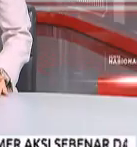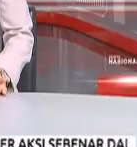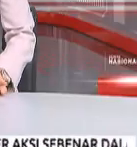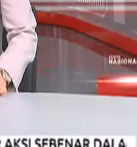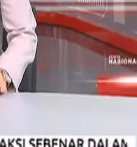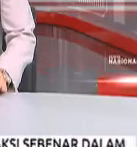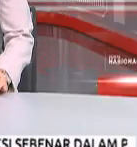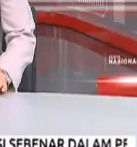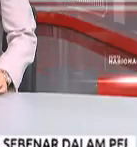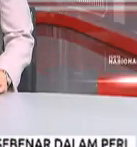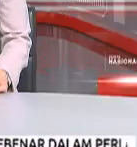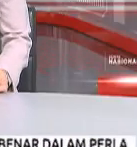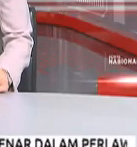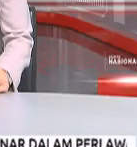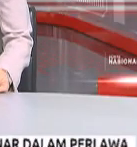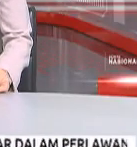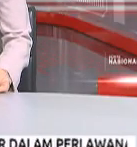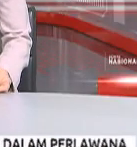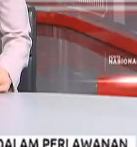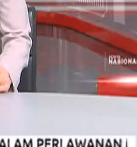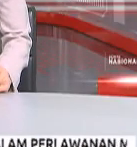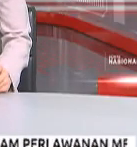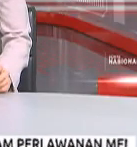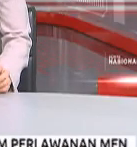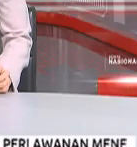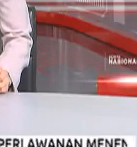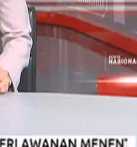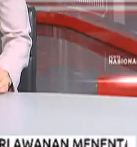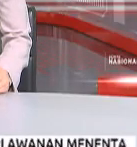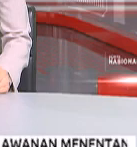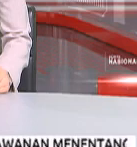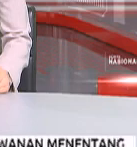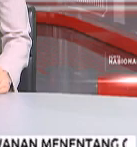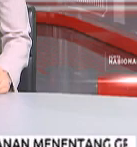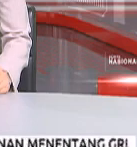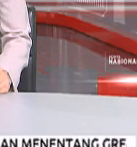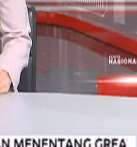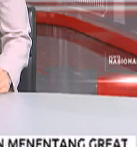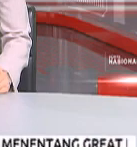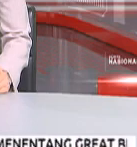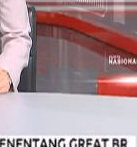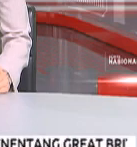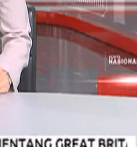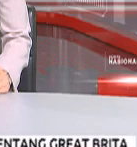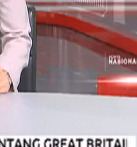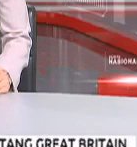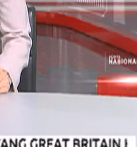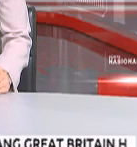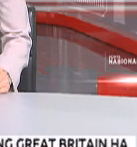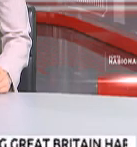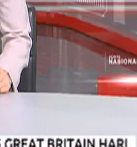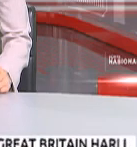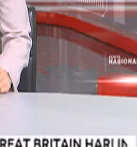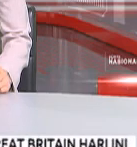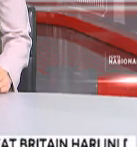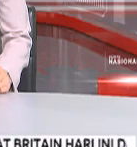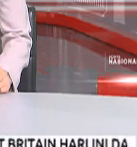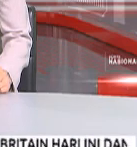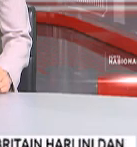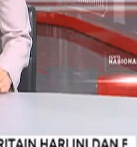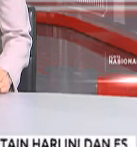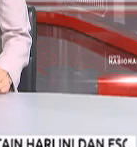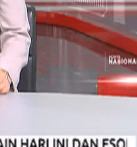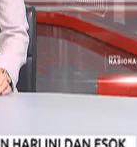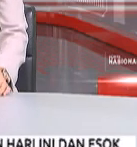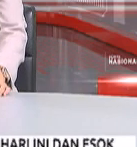Saudara Nasional 8 edisi Sabtu 2 November berakhir di sini bagi memberi laluan kepada perlawanan akhir Piala Malaysia JDT bertemu Kedah. Bagi